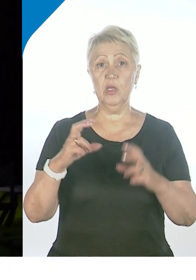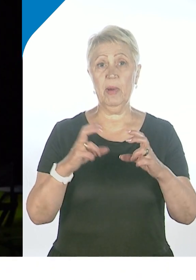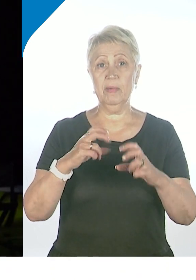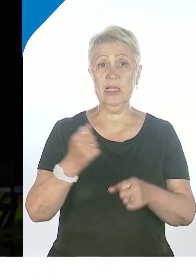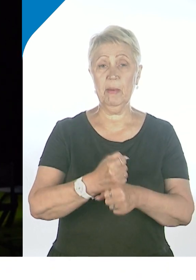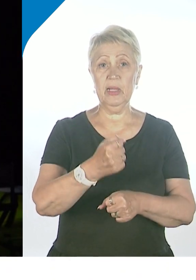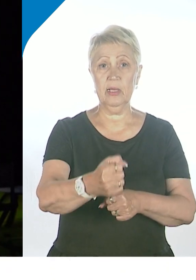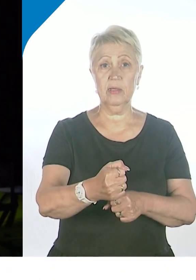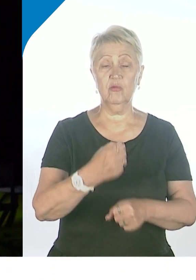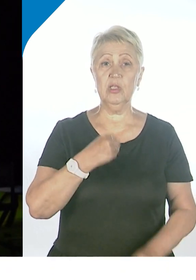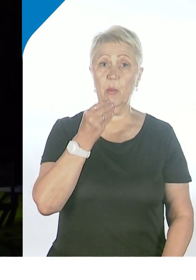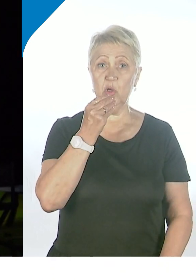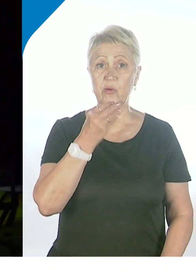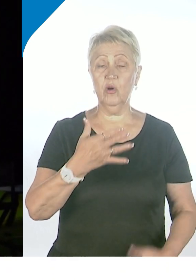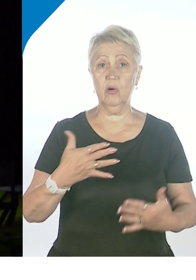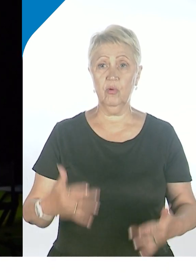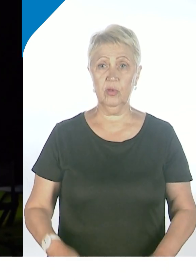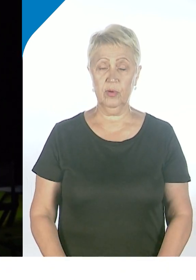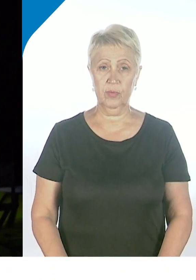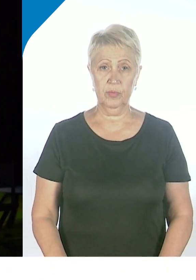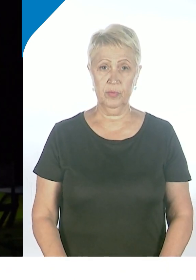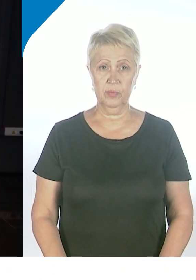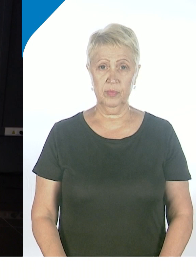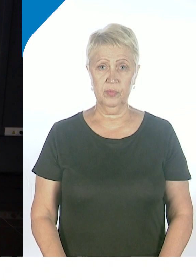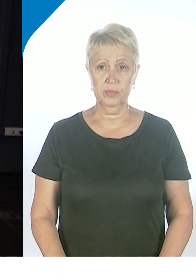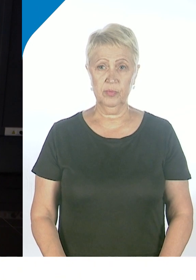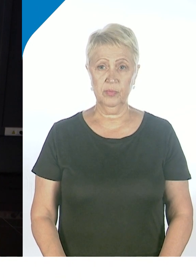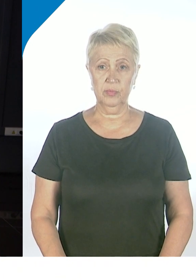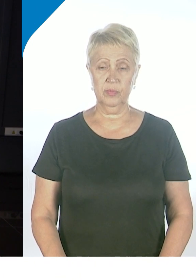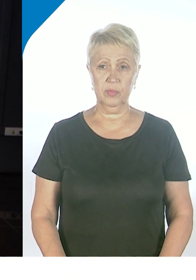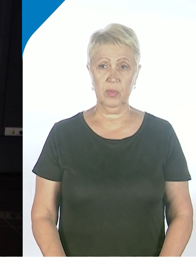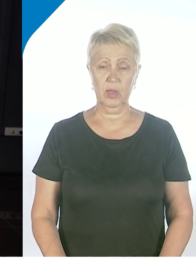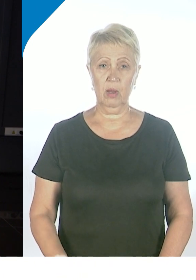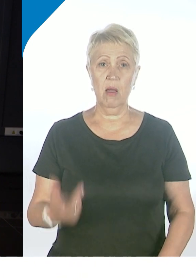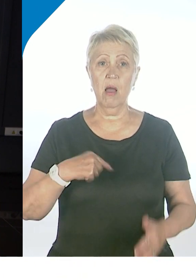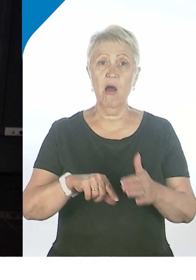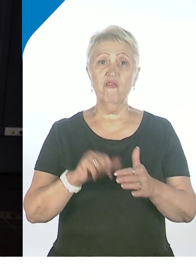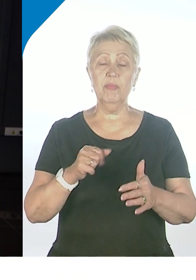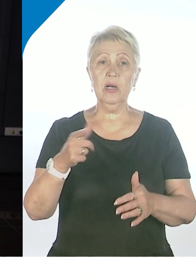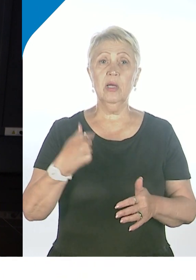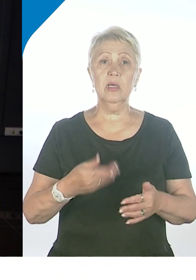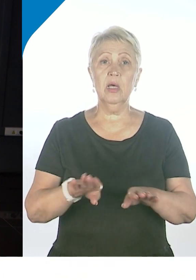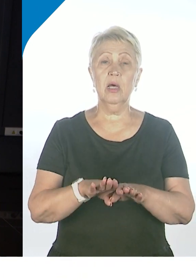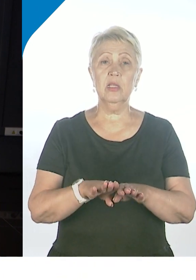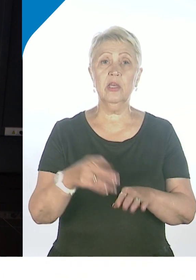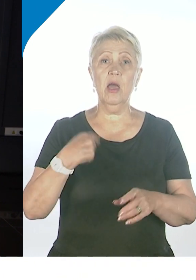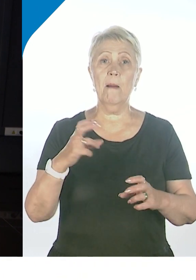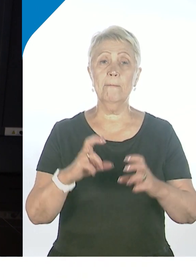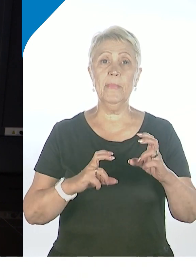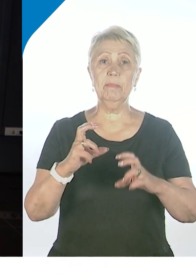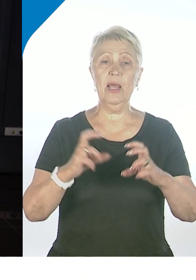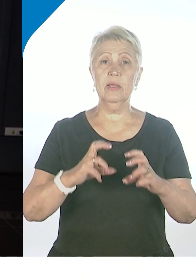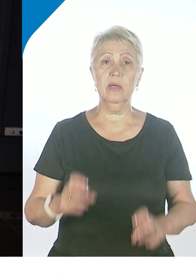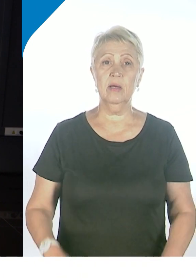дополнительное, может быть, пищевое, либо что-то такого плана. А выбираете эти предприятия, которые